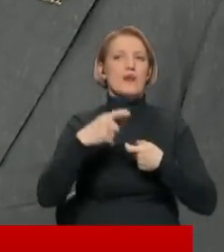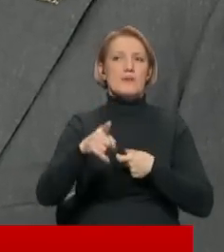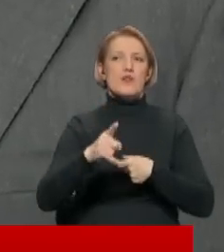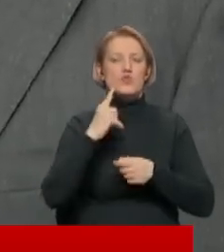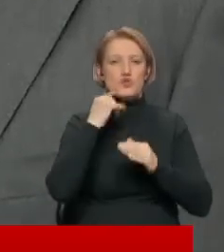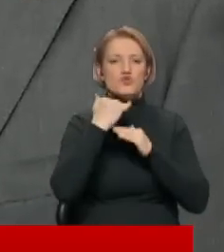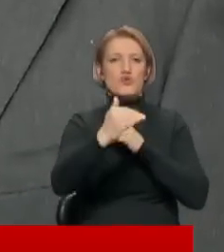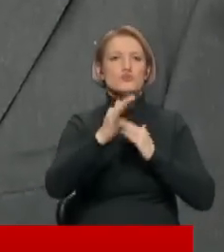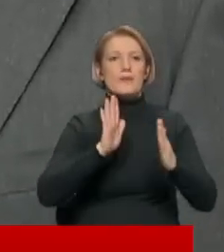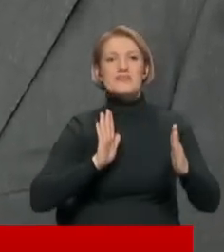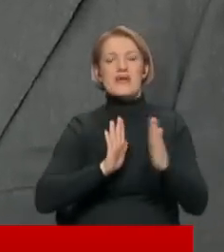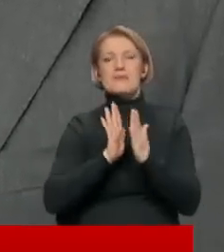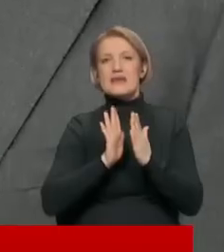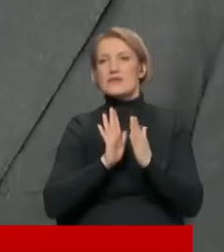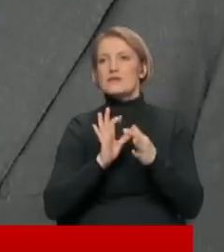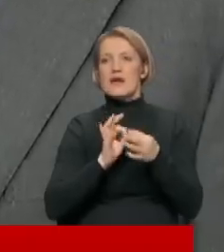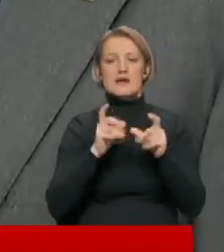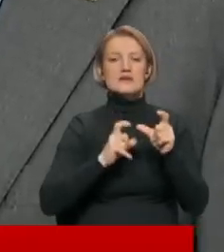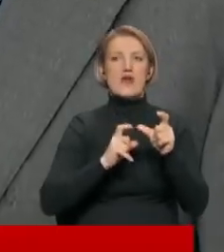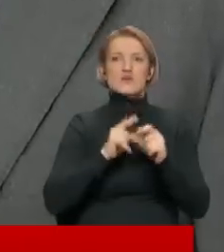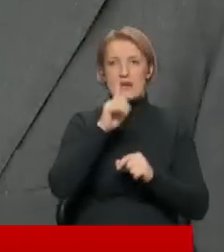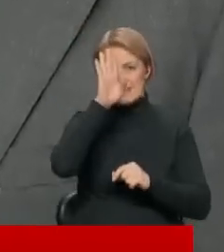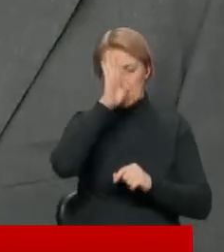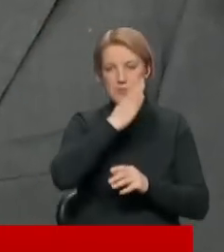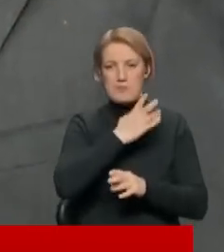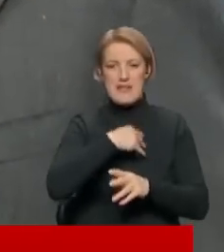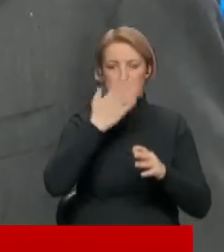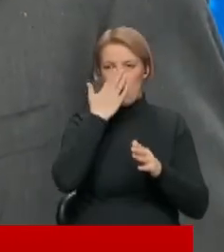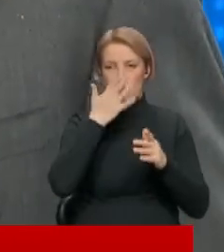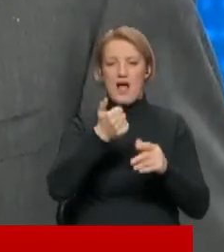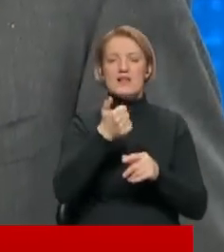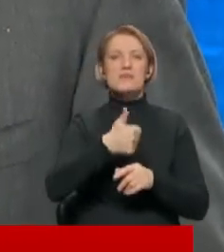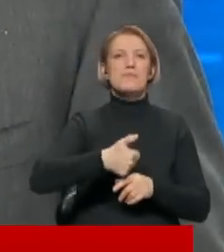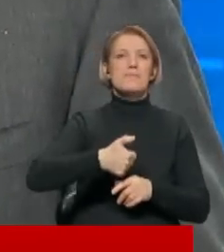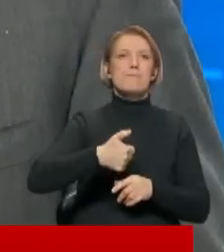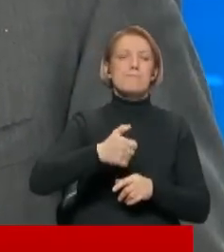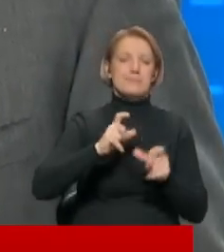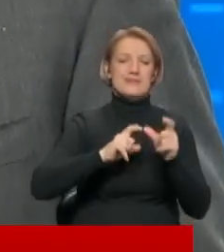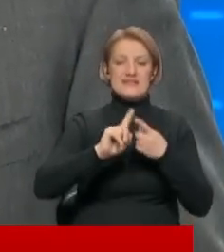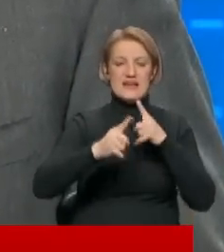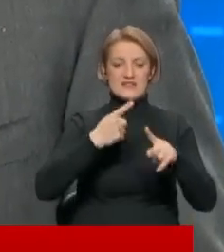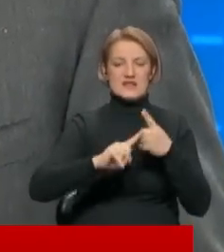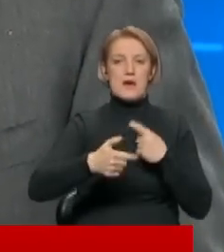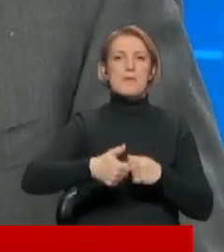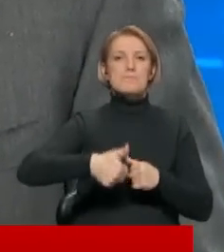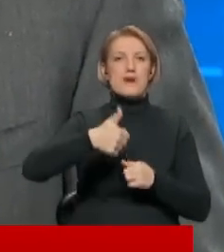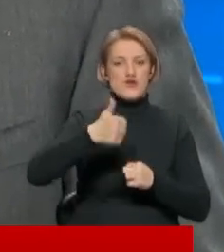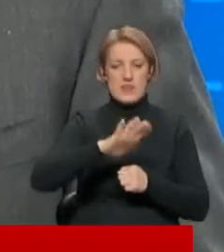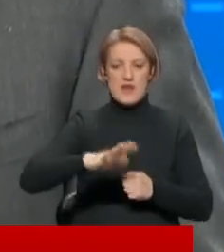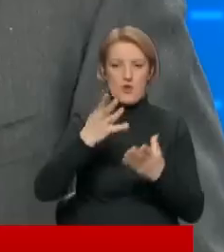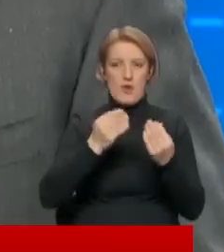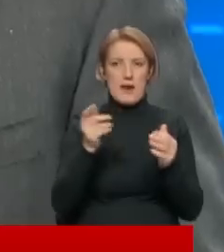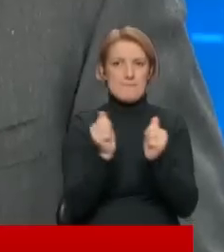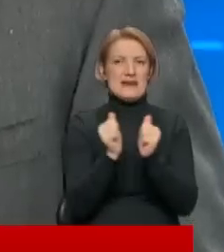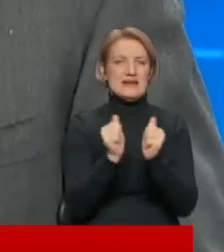toplumsal tepkiyi sınıyorlar saraçhanede de altı siyasi parti olarak oradaki birlikteliğimizin temel vurgusu da